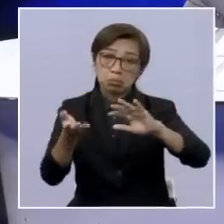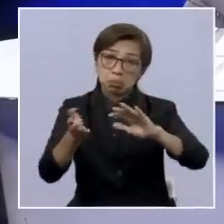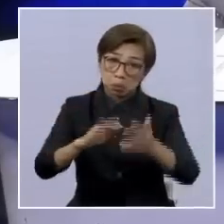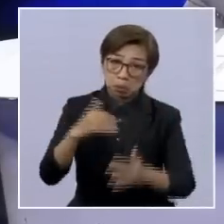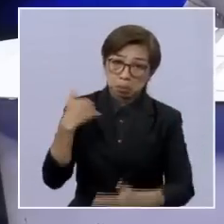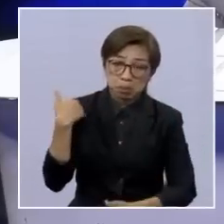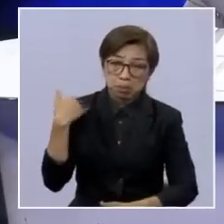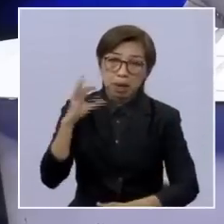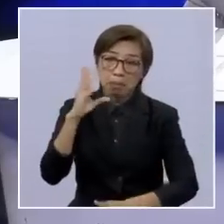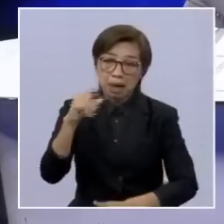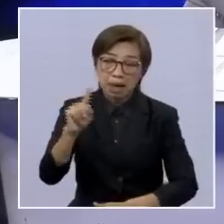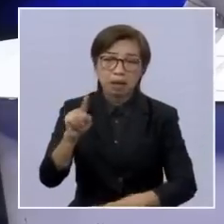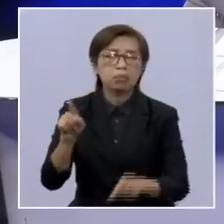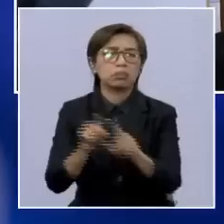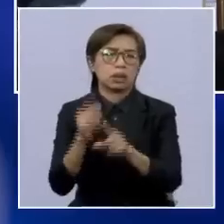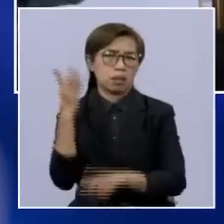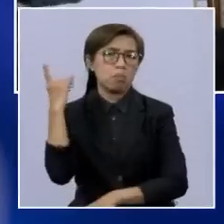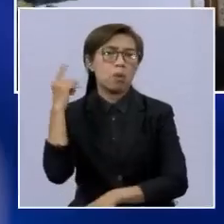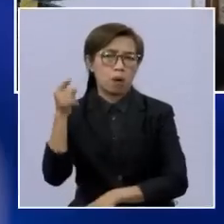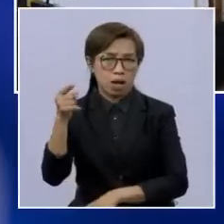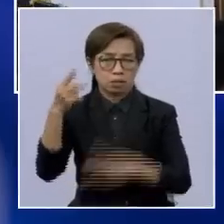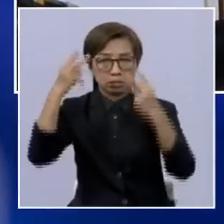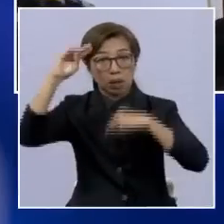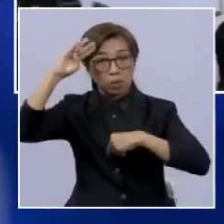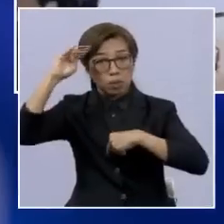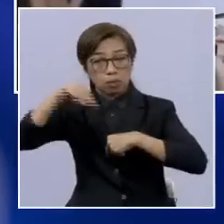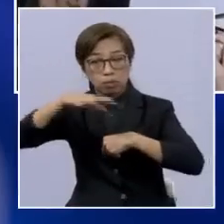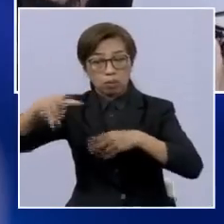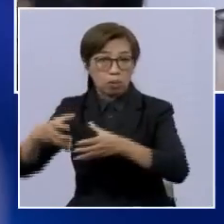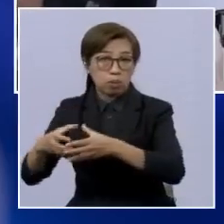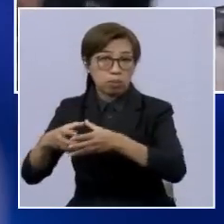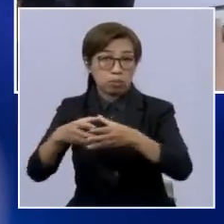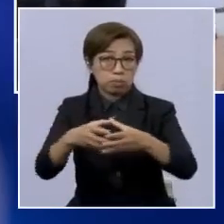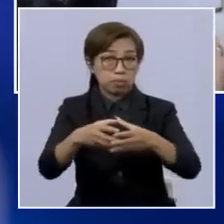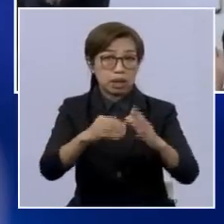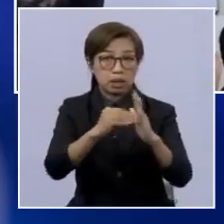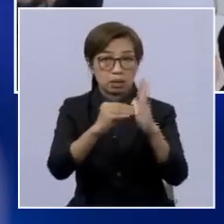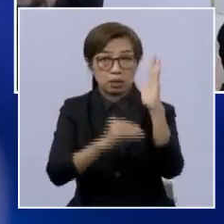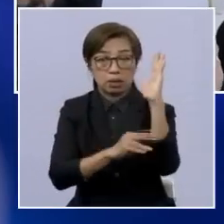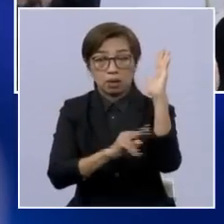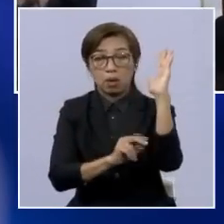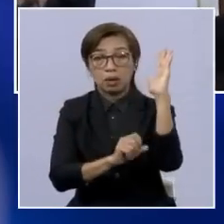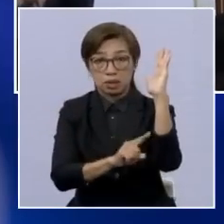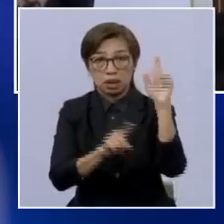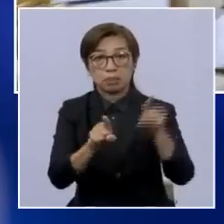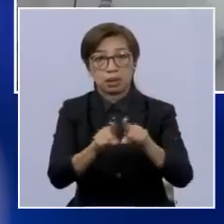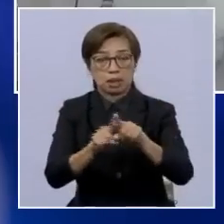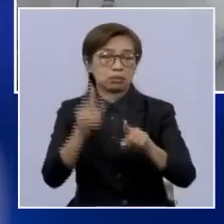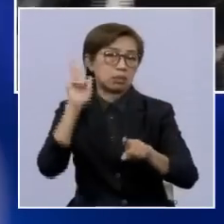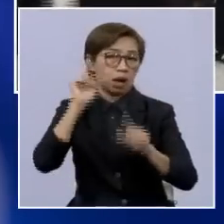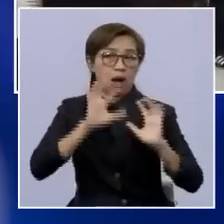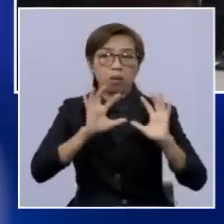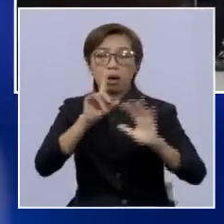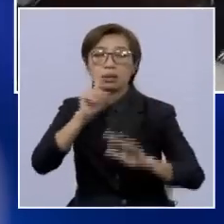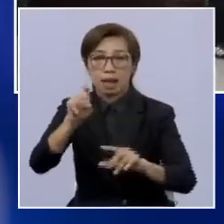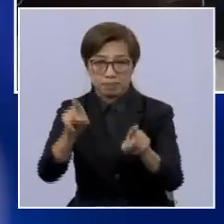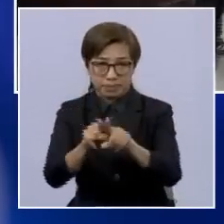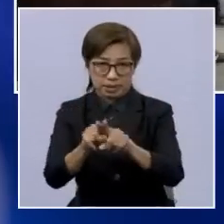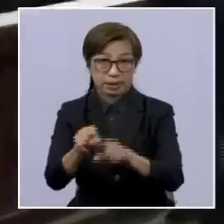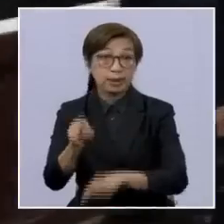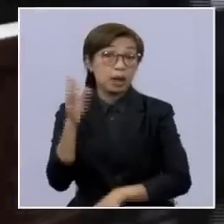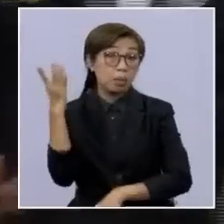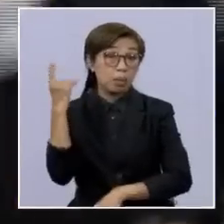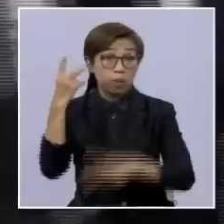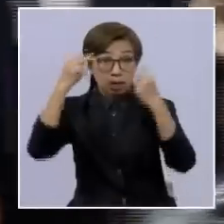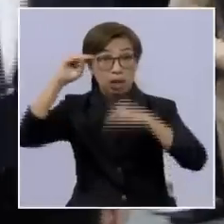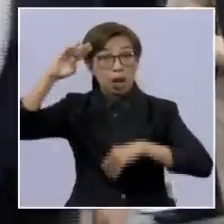นี้ค่ะก็ถูกถามเช่นเดียวกันในระหว่างที่ไปลงพื้นที่ตรวจราชการที่จังหวัดนครศรีธรรมราชนะคะโดยเมื่อวานค่ะพลเอกประยุทธ์จันทร์โอ